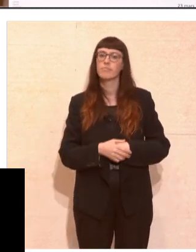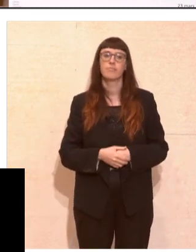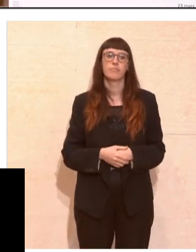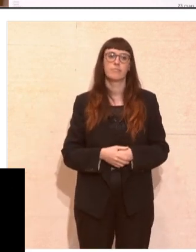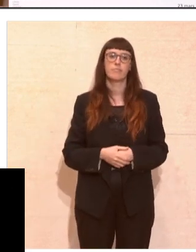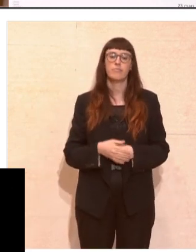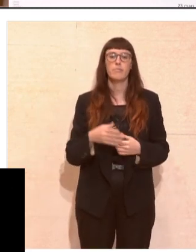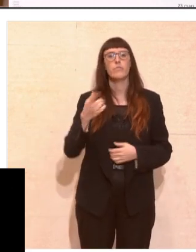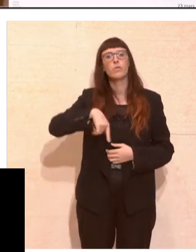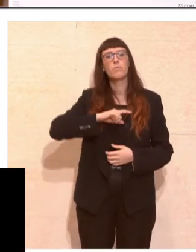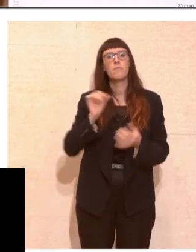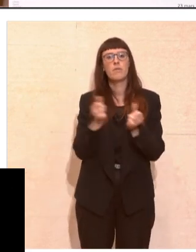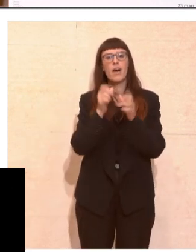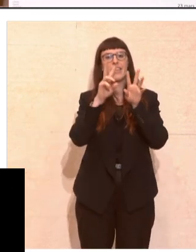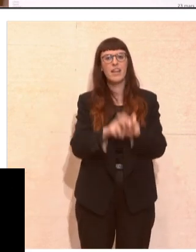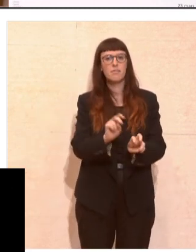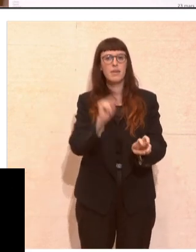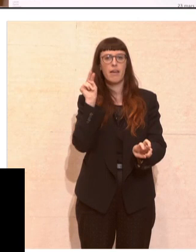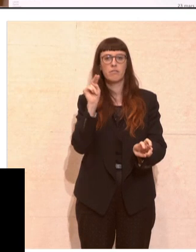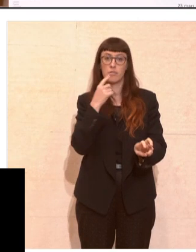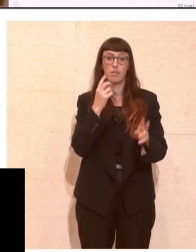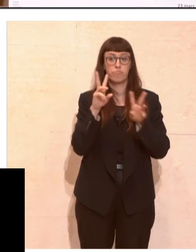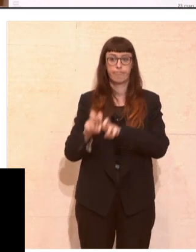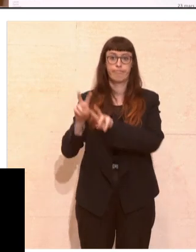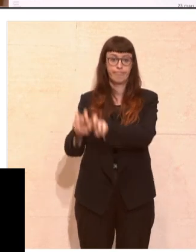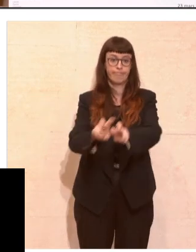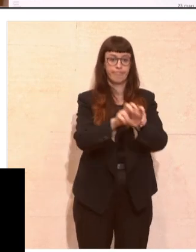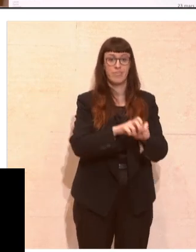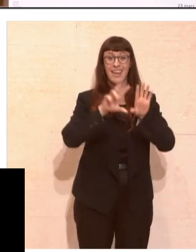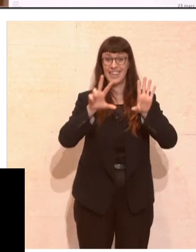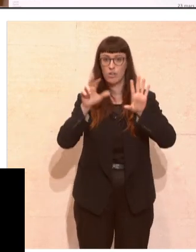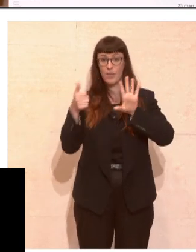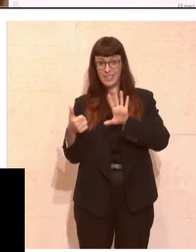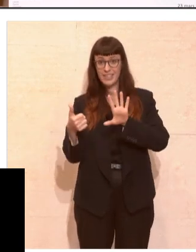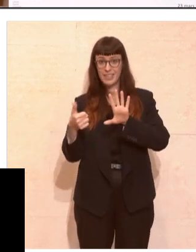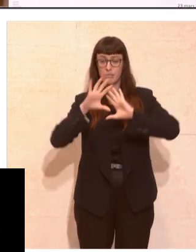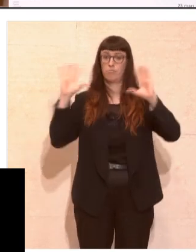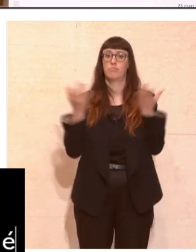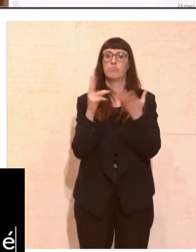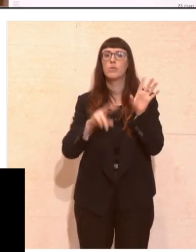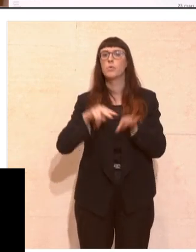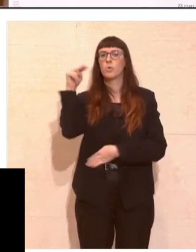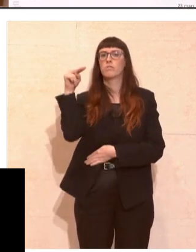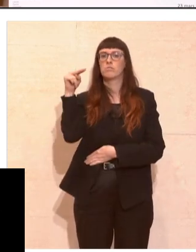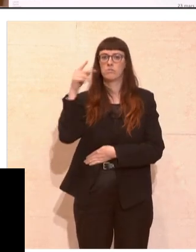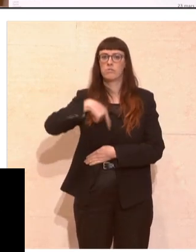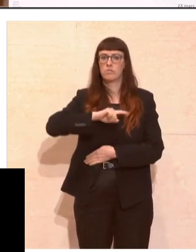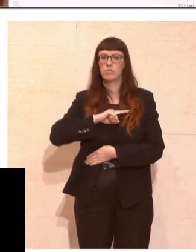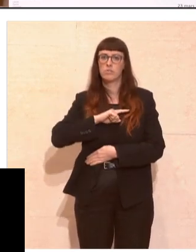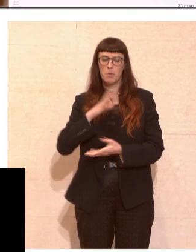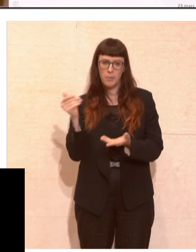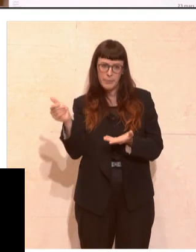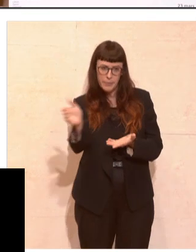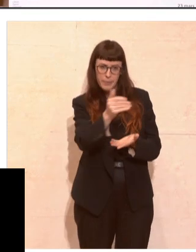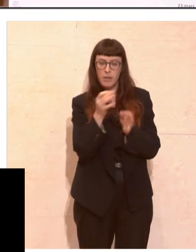qu'une méta-analyse? C'est un regroupement d'études, donc 86 études qui ont été analysées, bien cotées par les